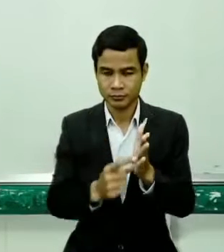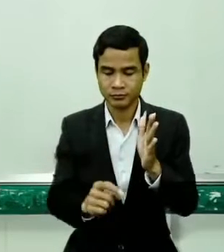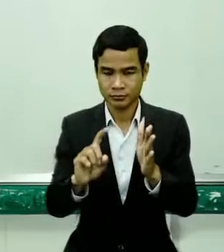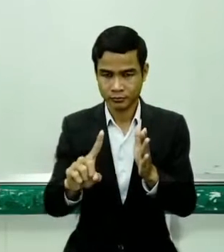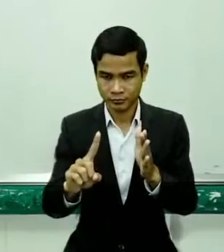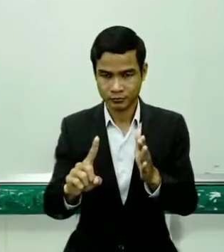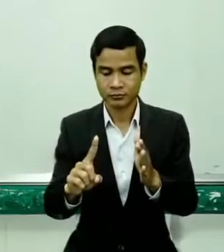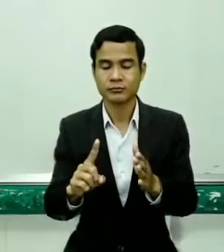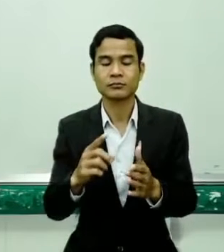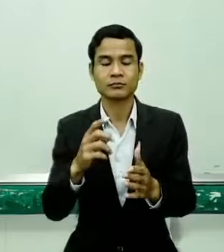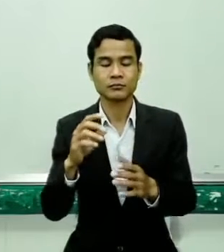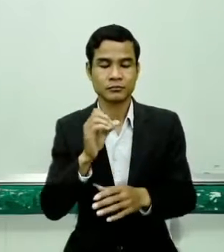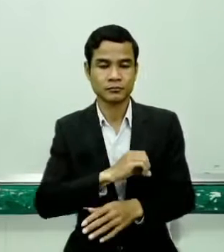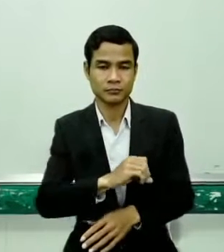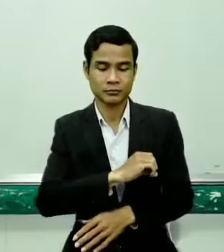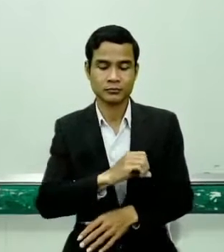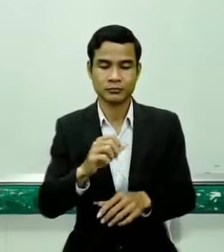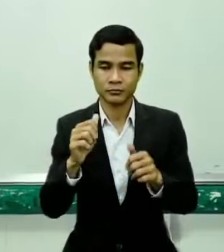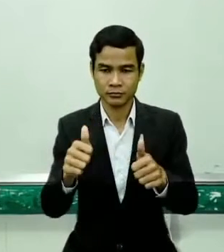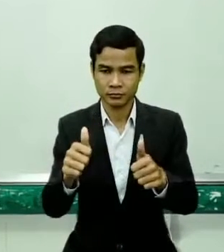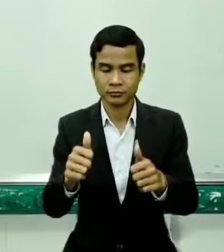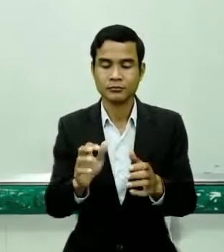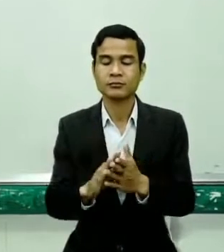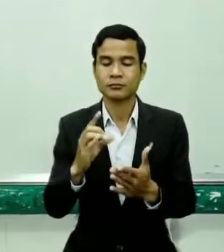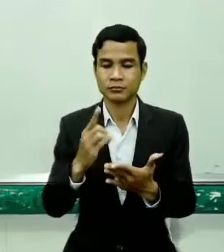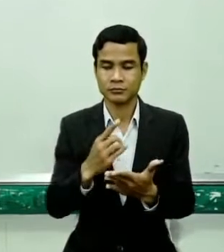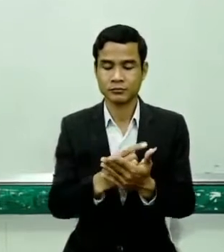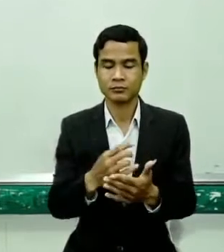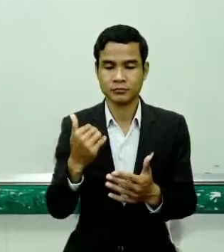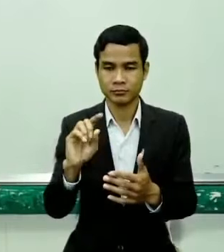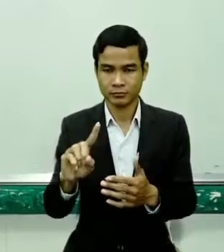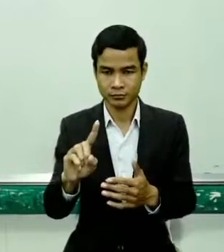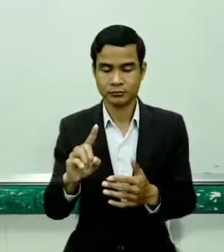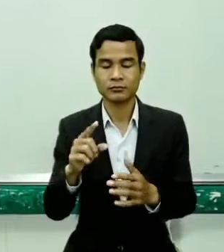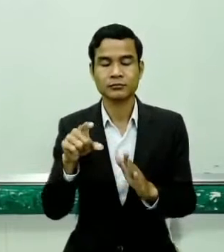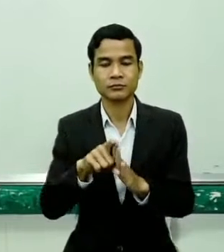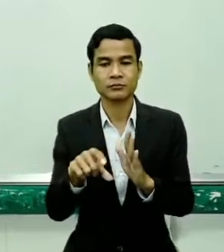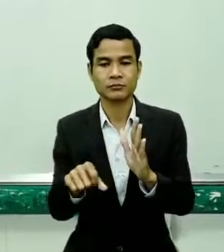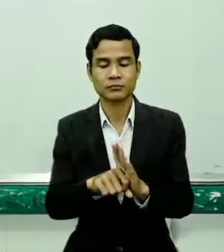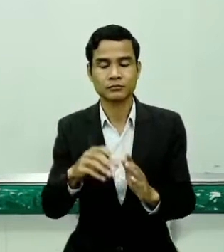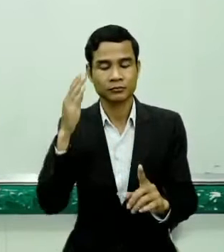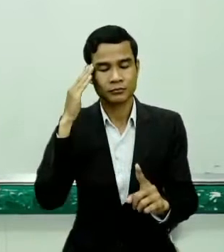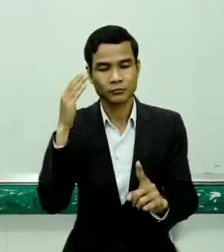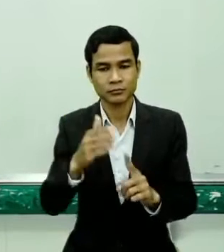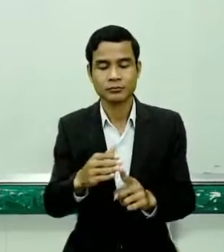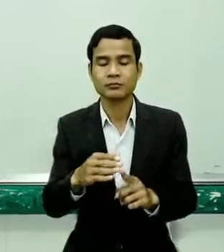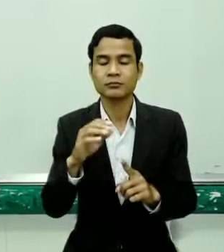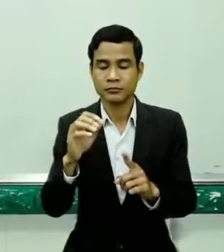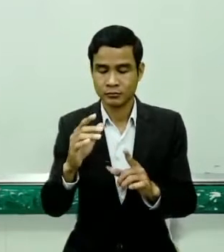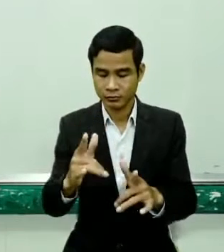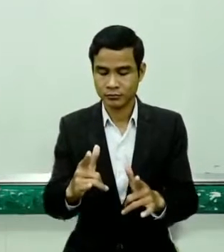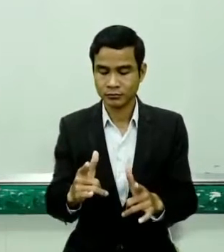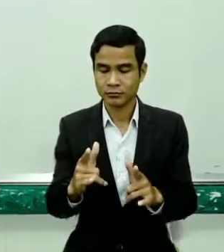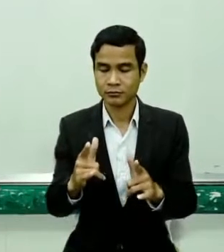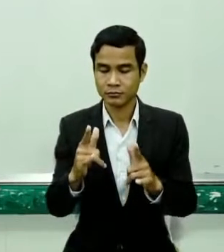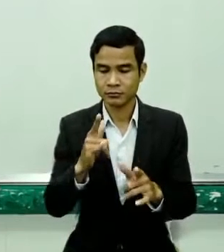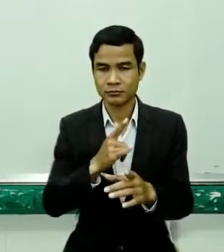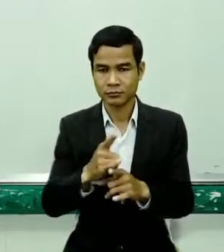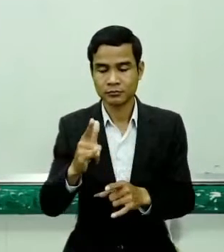tí muối, ế đi dạ bật lõ, mê riêng tí muối, ca cầm nọt cốt đáu, bà cọp đòi chủ